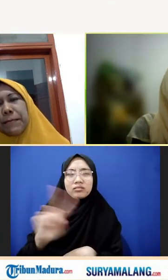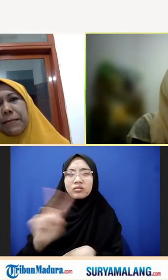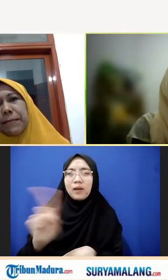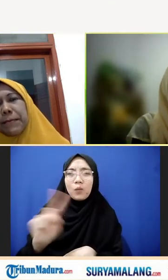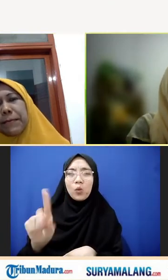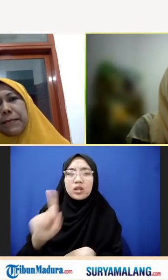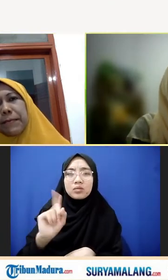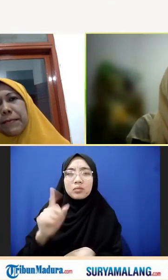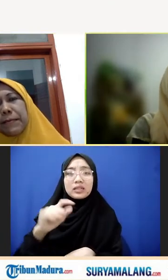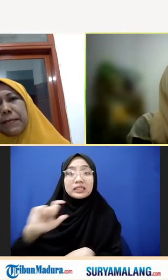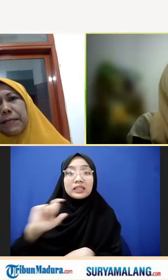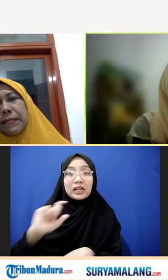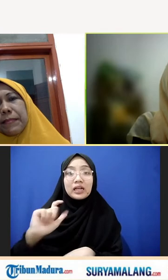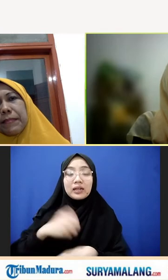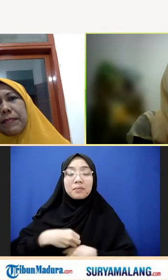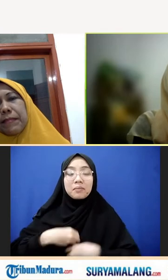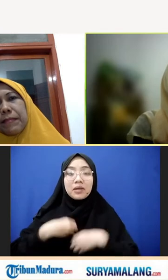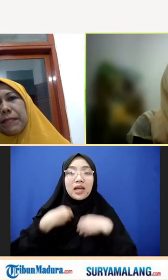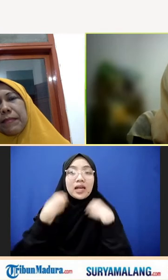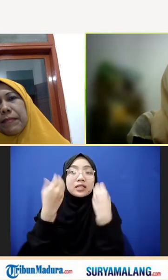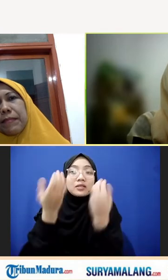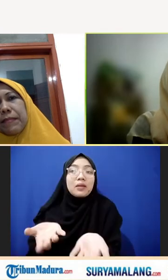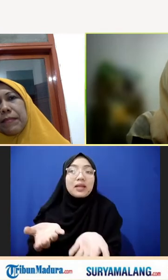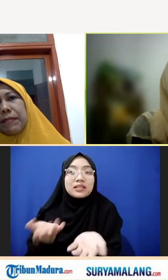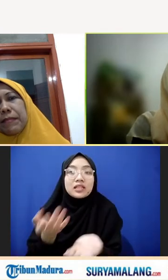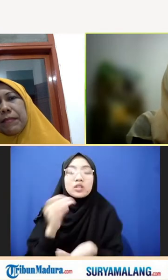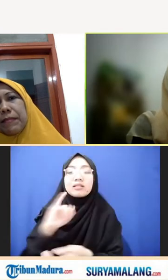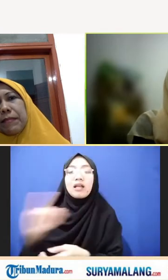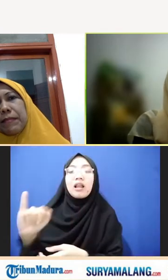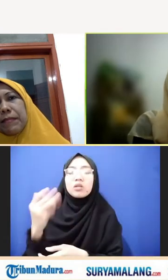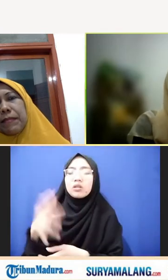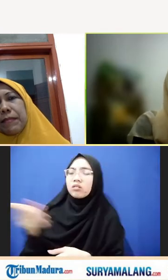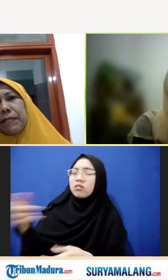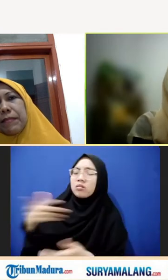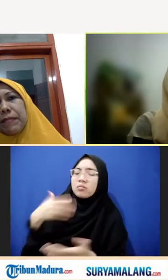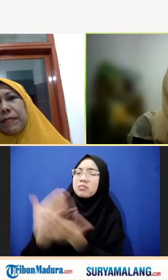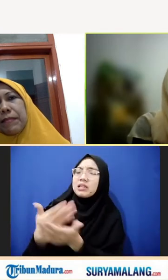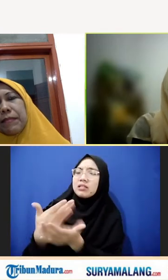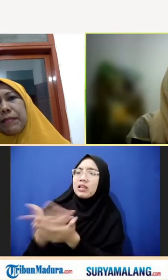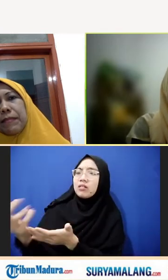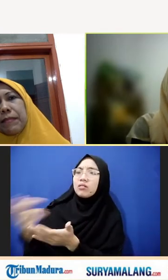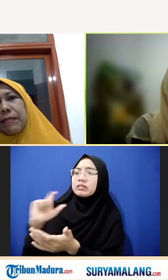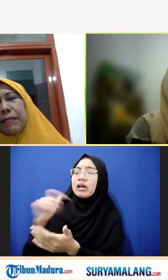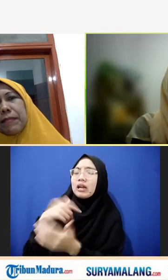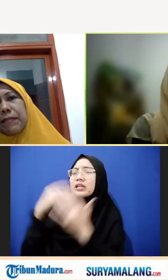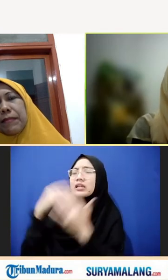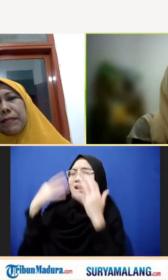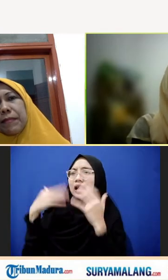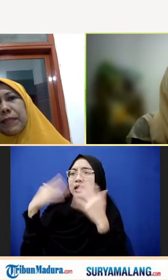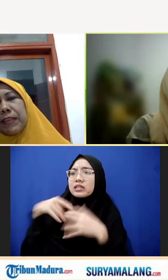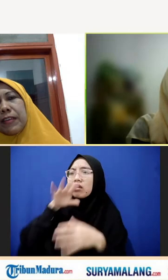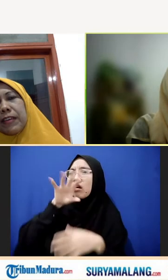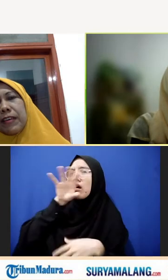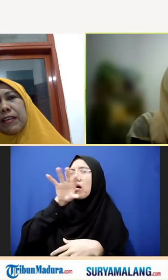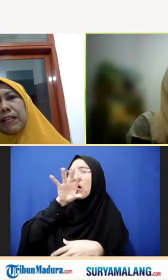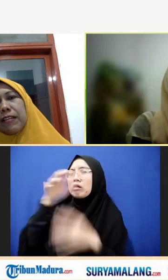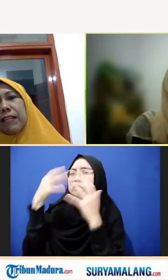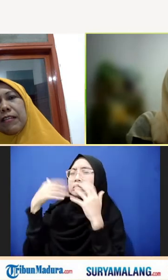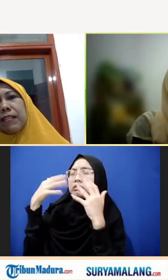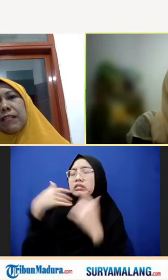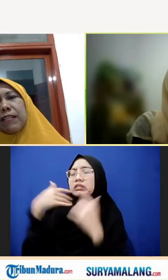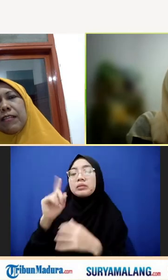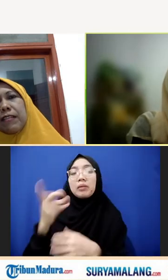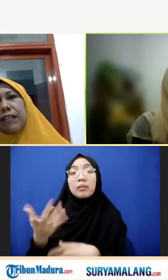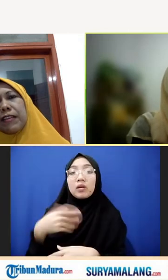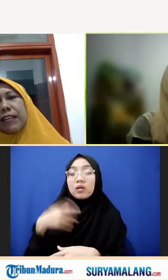cara mengekspresikan dirinya salah. Kok kamu minta sesuatu dengan cara menangis keras? Kok kamu minta